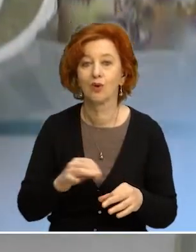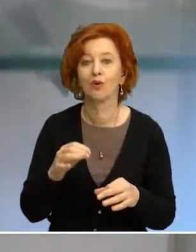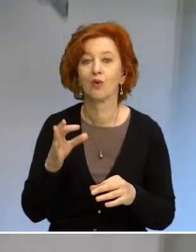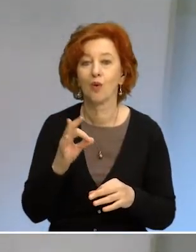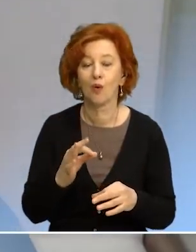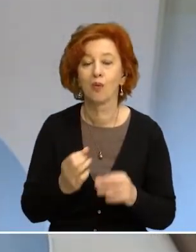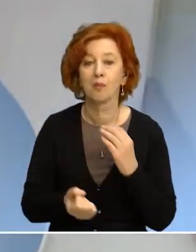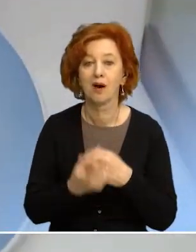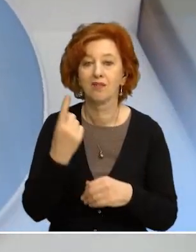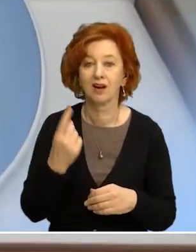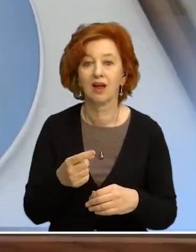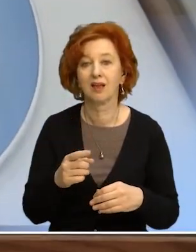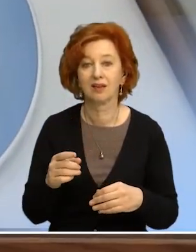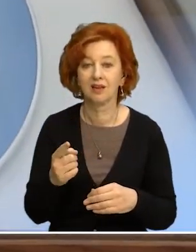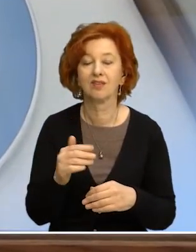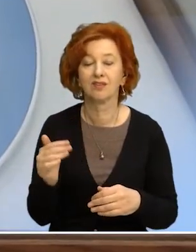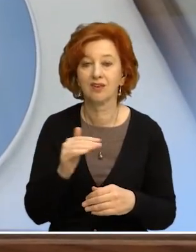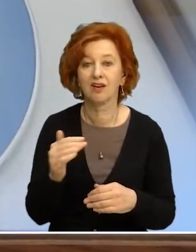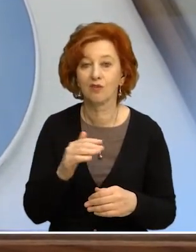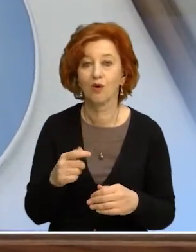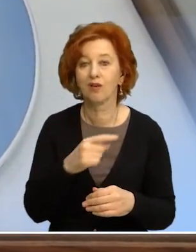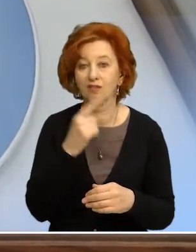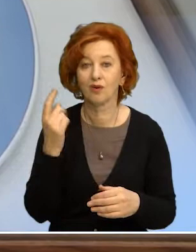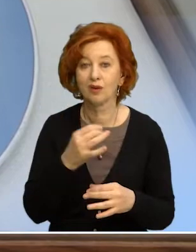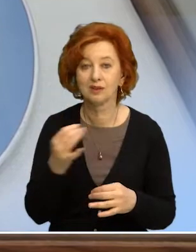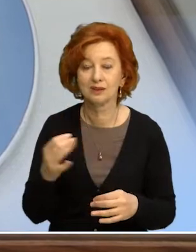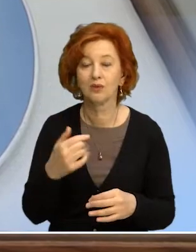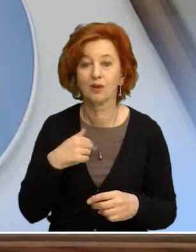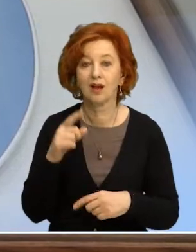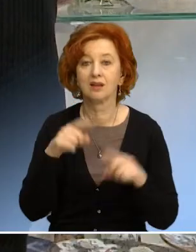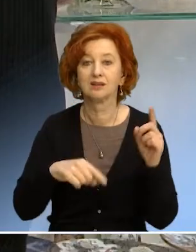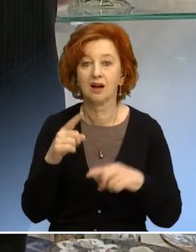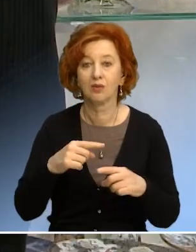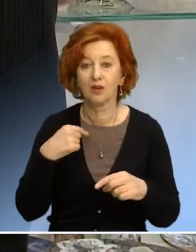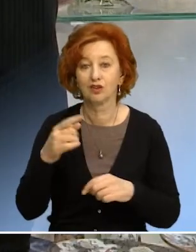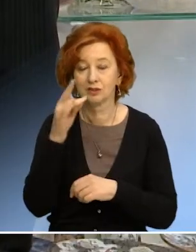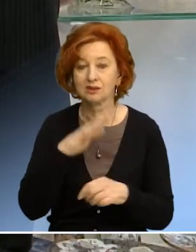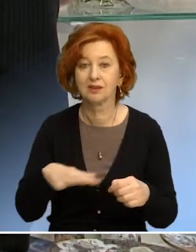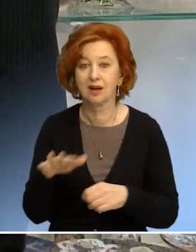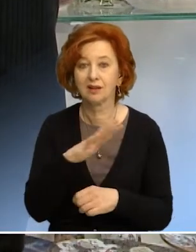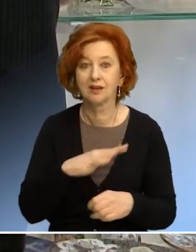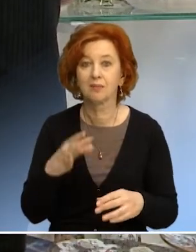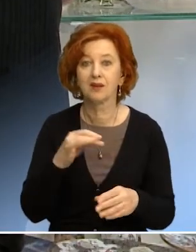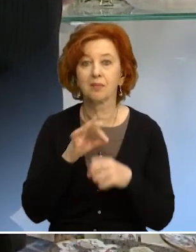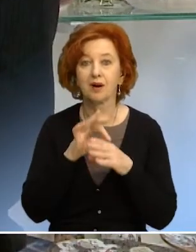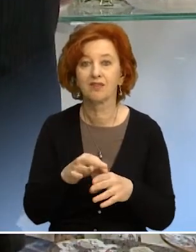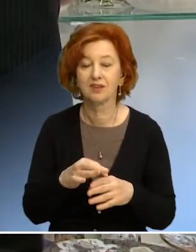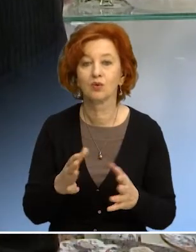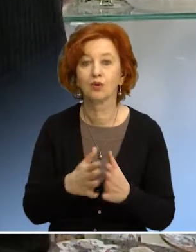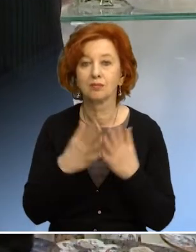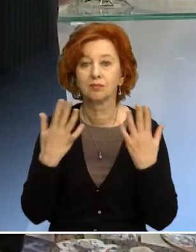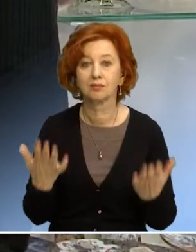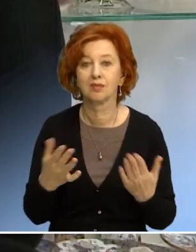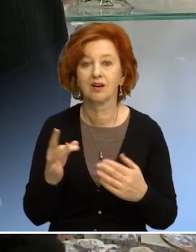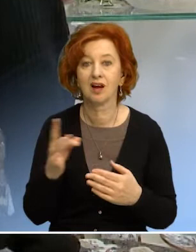фарфора в России, в Российской империи, у нас на родине, в нашей стране. И проведем мостик